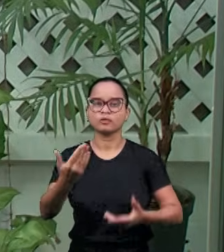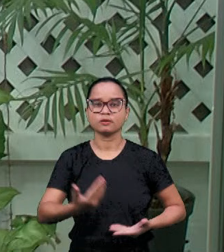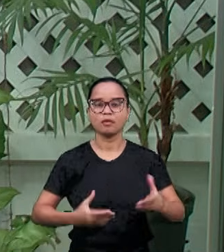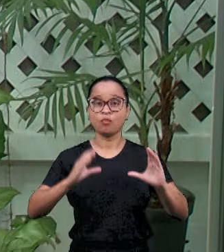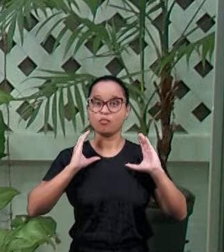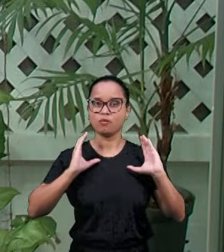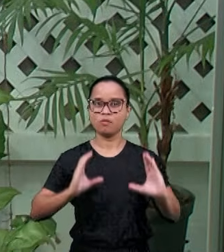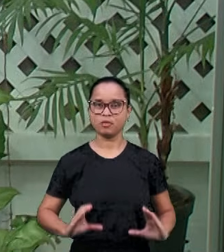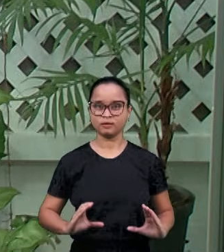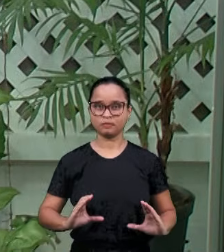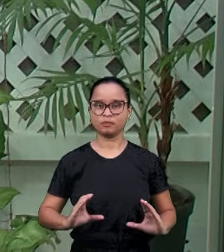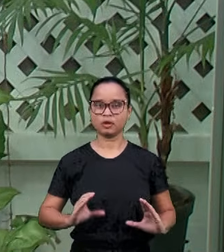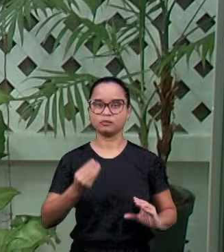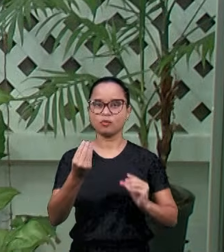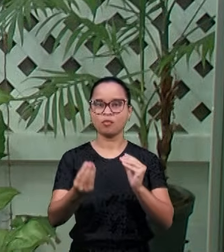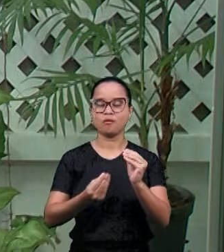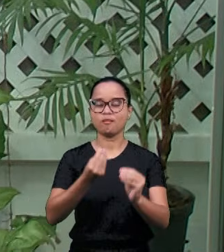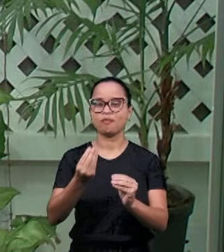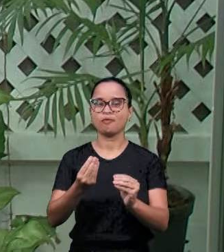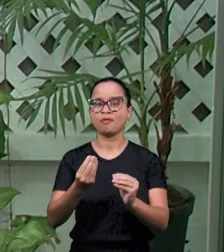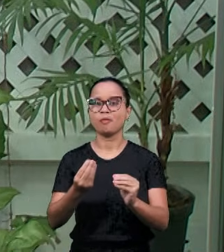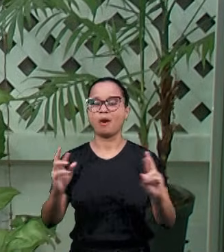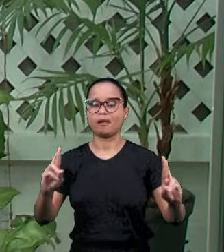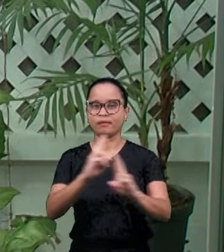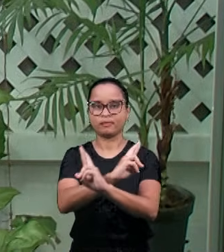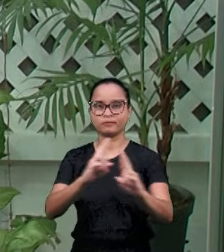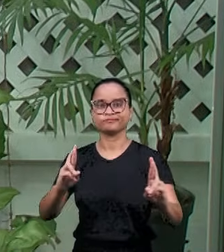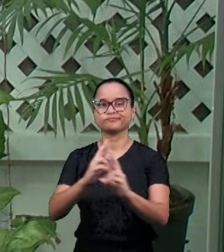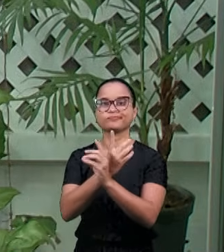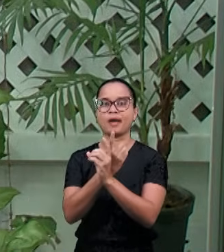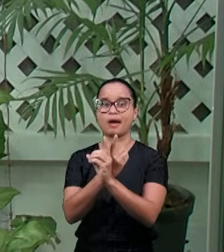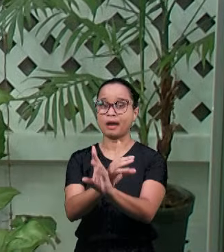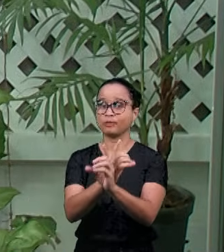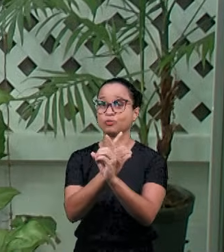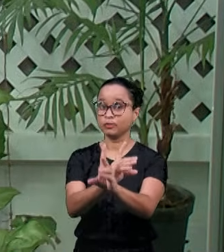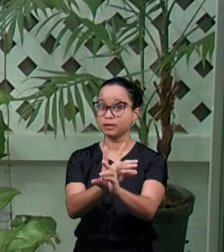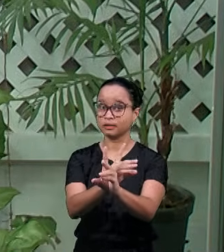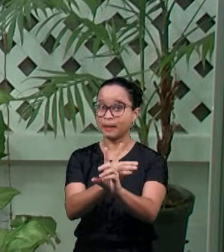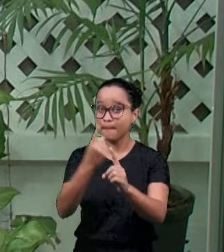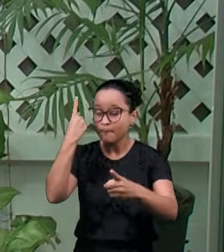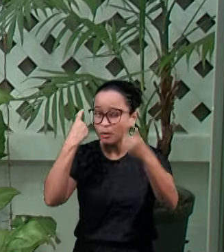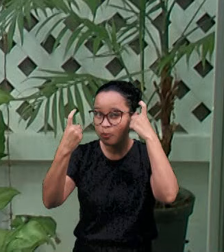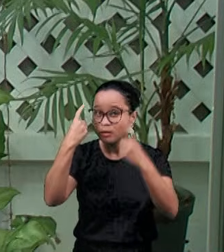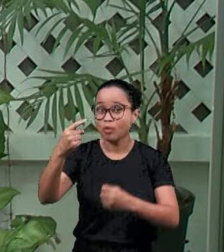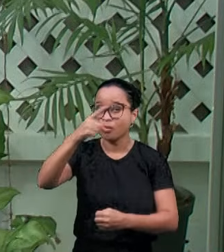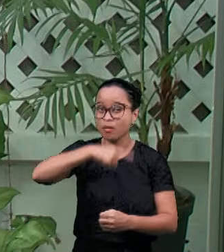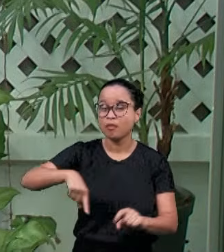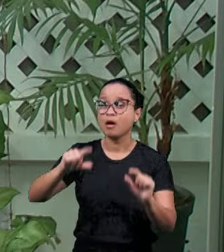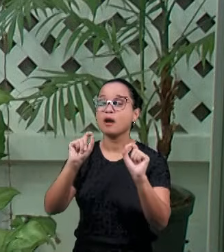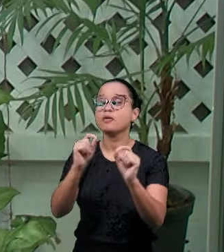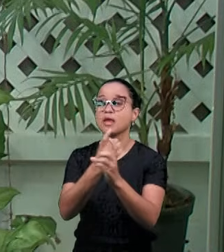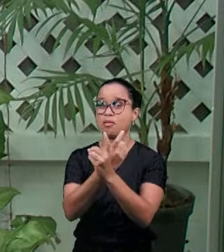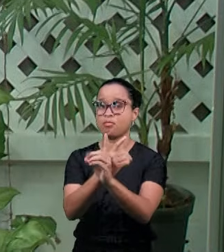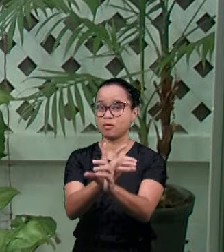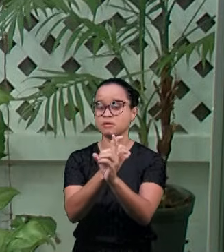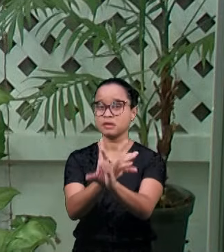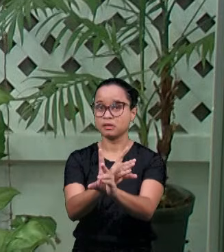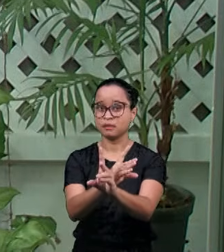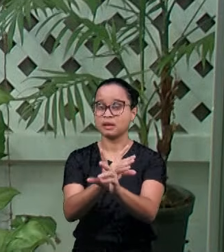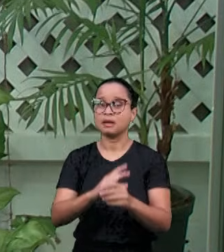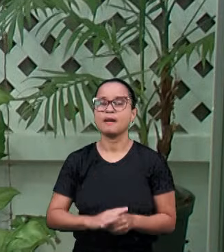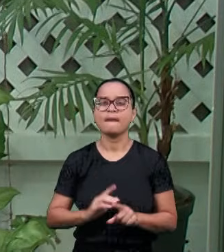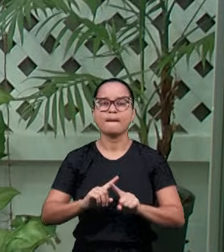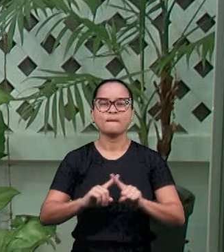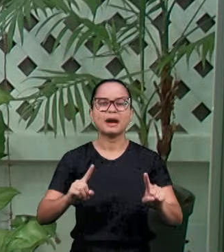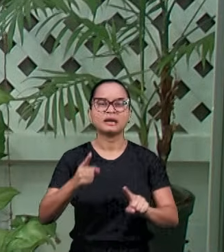frères et sœurs par rapport à la doctrine. Notre grande préoccupation, c'est la doctrine. Nous ne sommes pas préoccupés ici